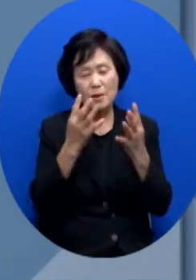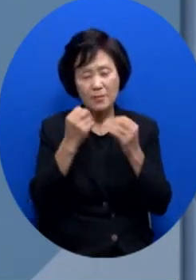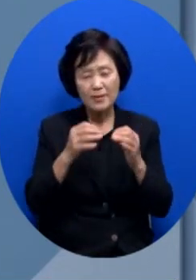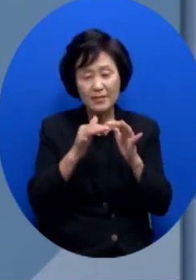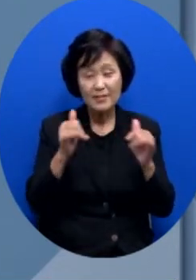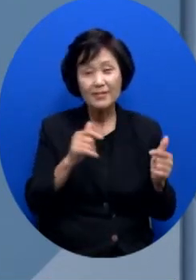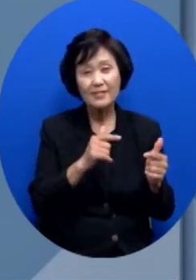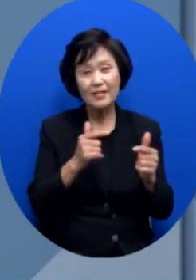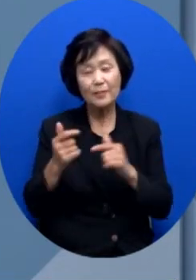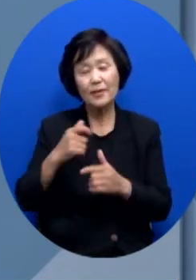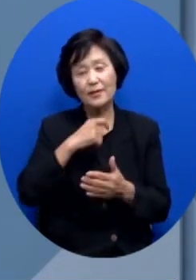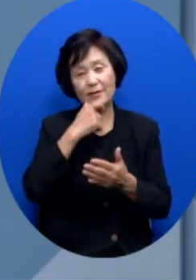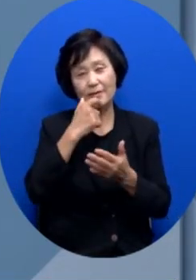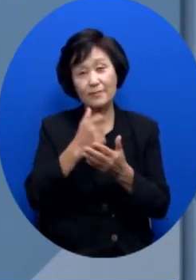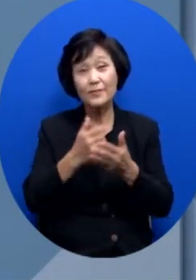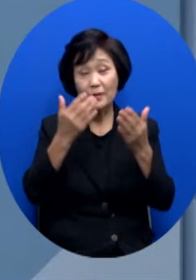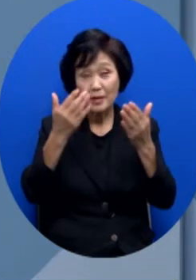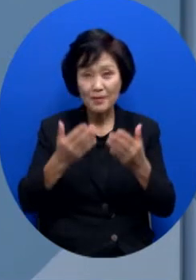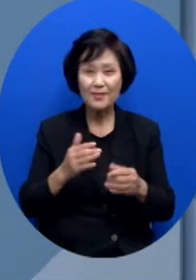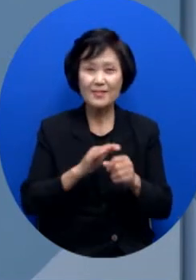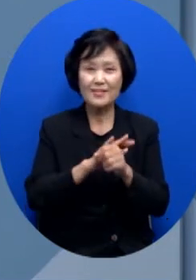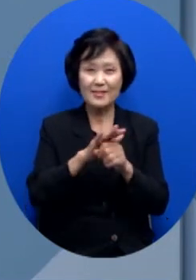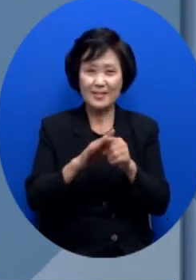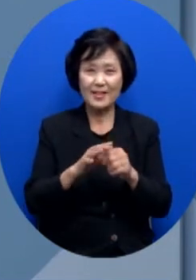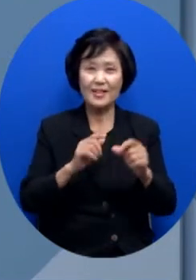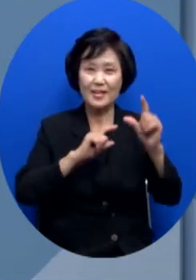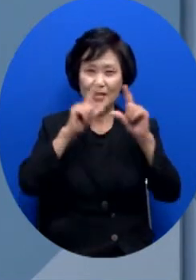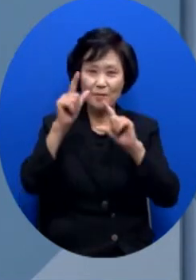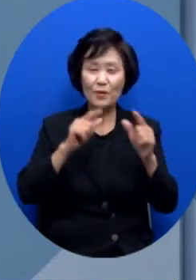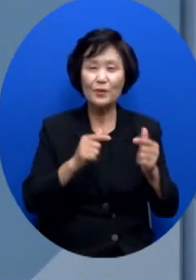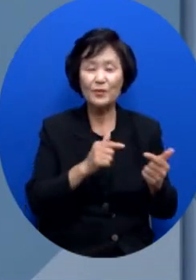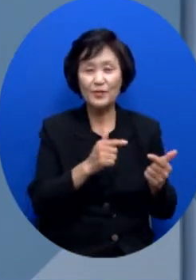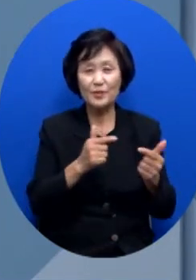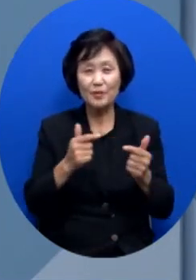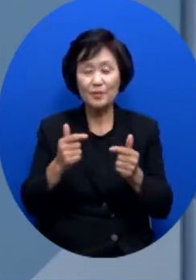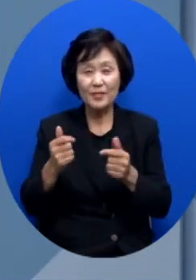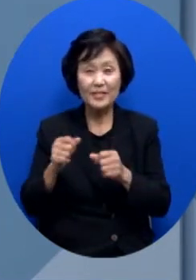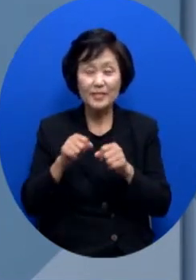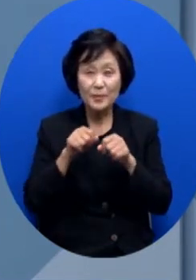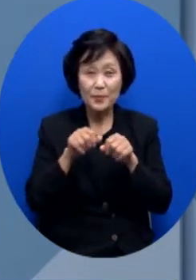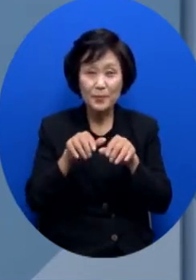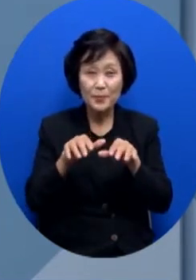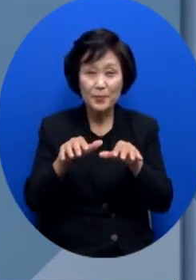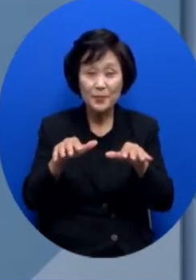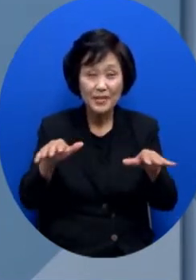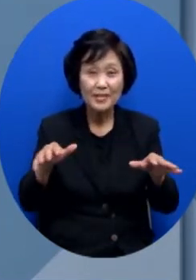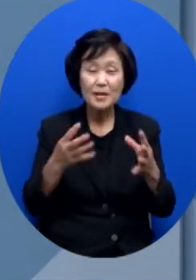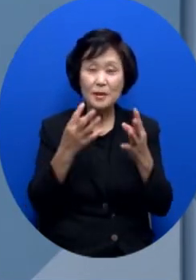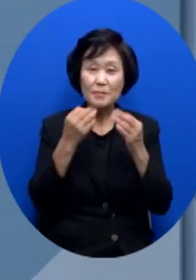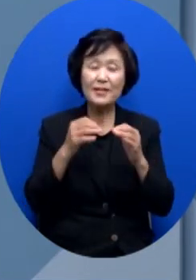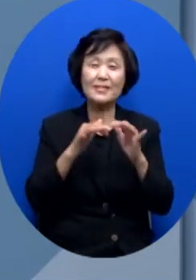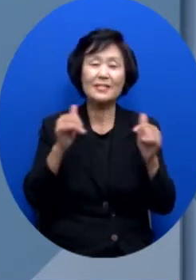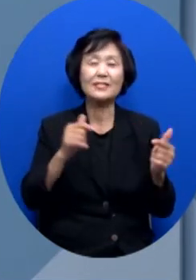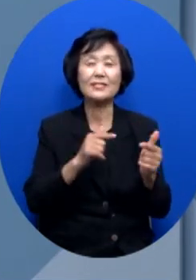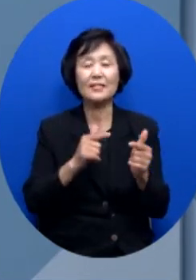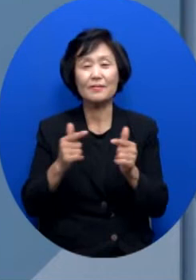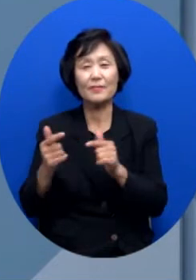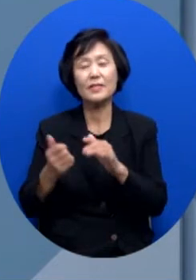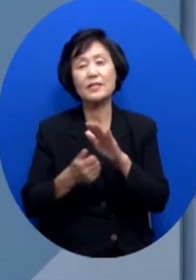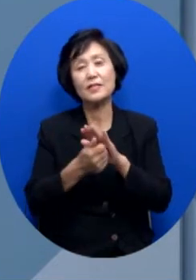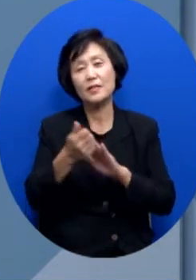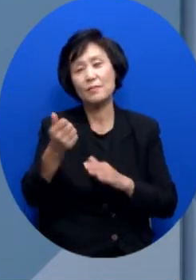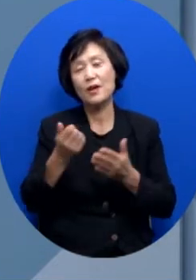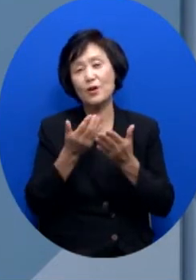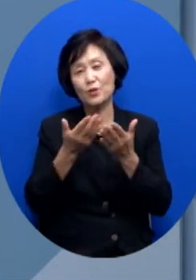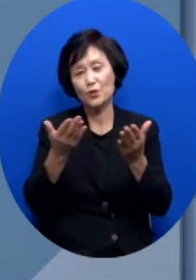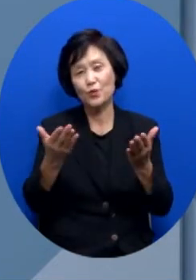감동을 받고 이런 사랑의 모습들이 이렇게 퍼져나가는 이것이 많은 사람들에게 얼마나 희망을 주고 있는가